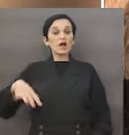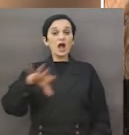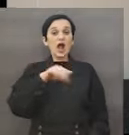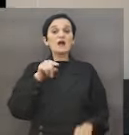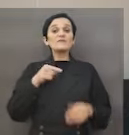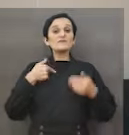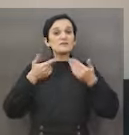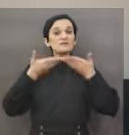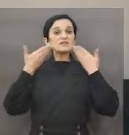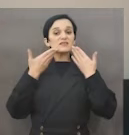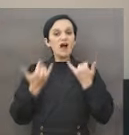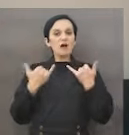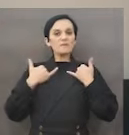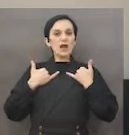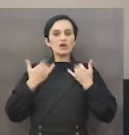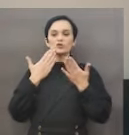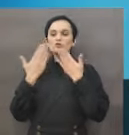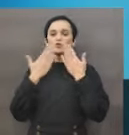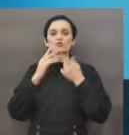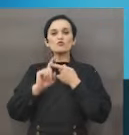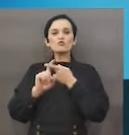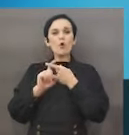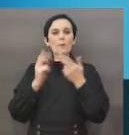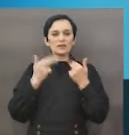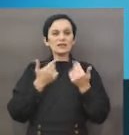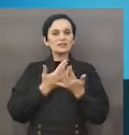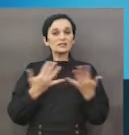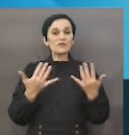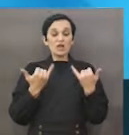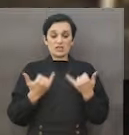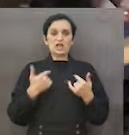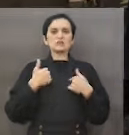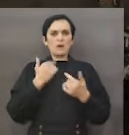ქვეყანაში, რითიც გამარტივდებოდა ბერატუნ კომუნიკაციები და სხვა